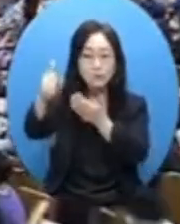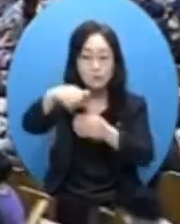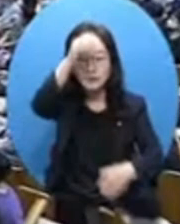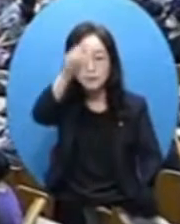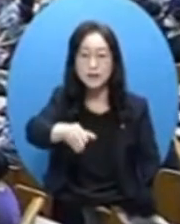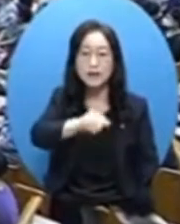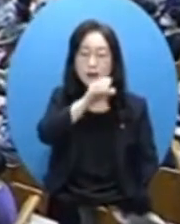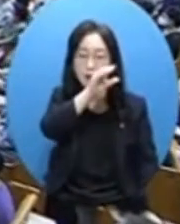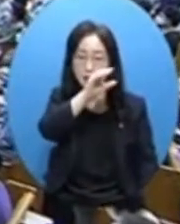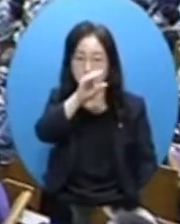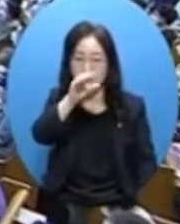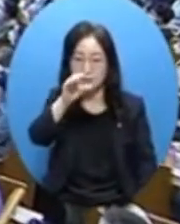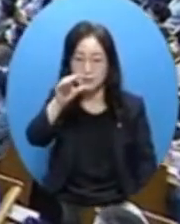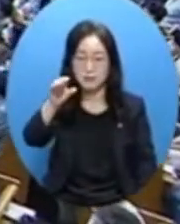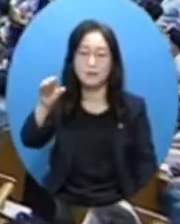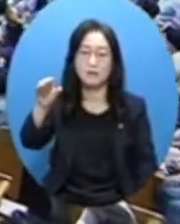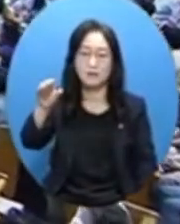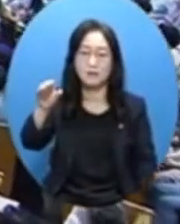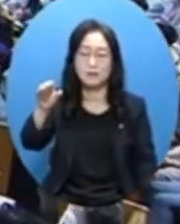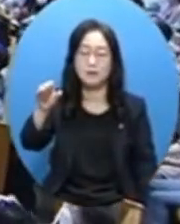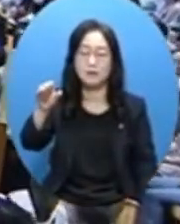십자가에서